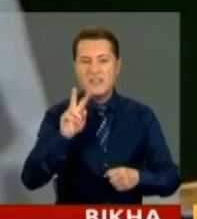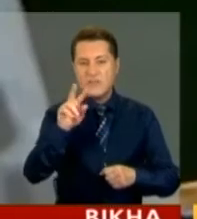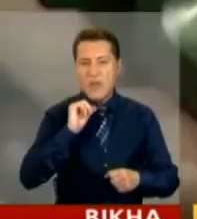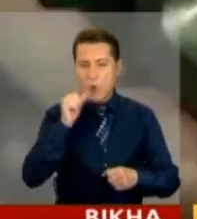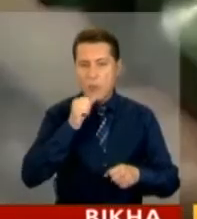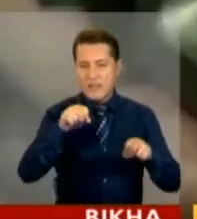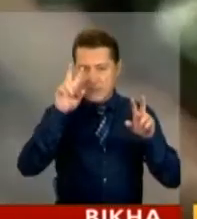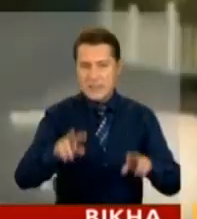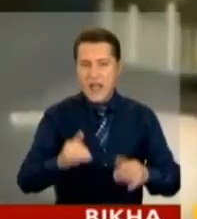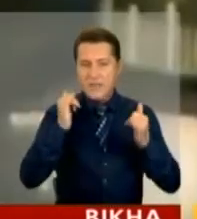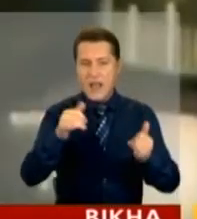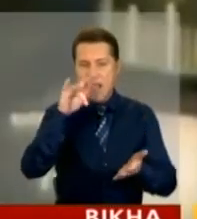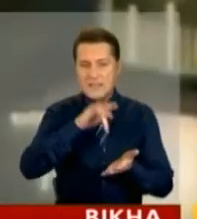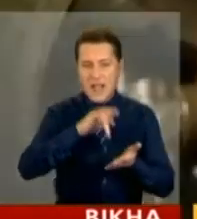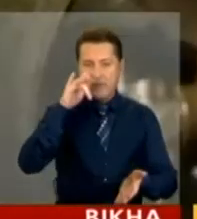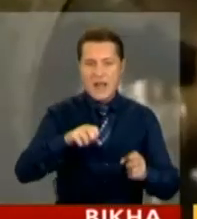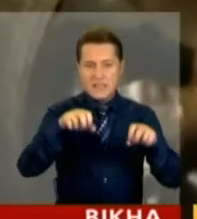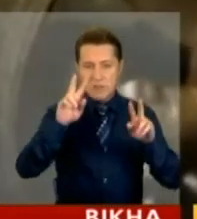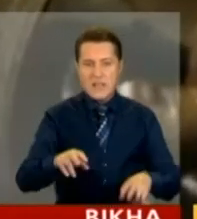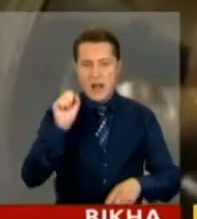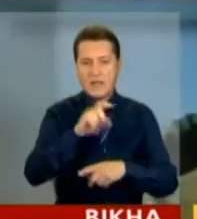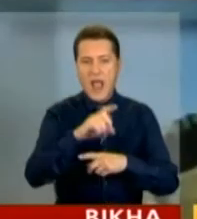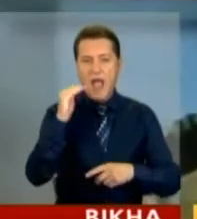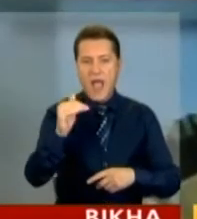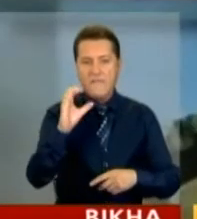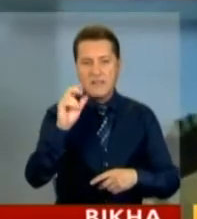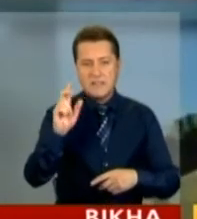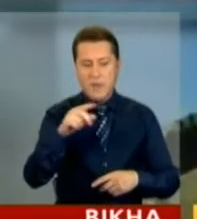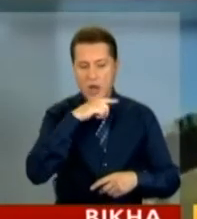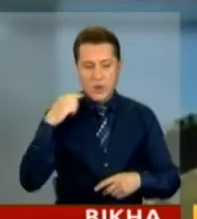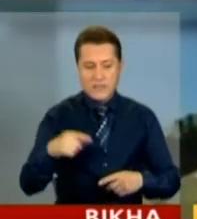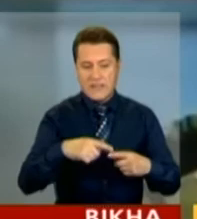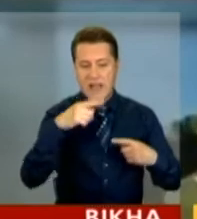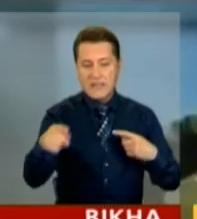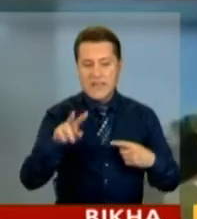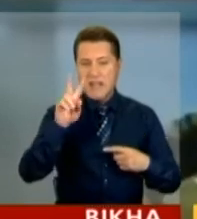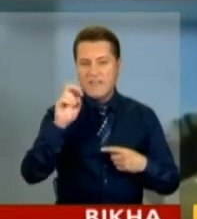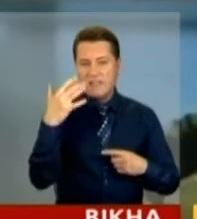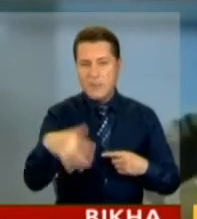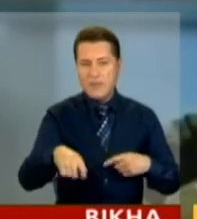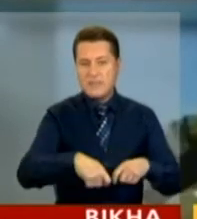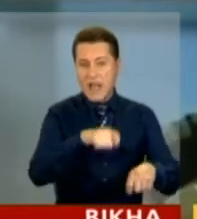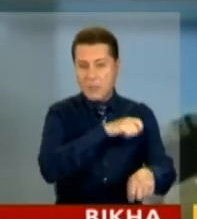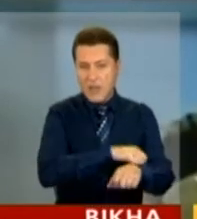специально для Центра специального назначения ФСБ России. И на дистанции 250 метров